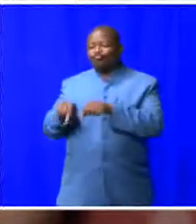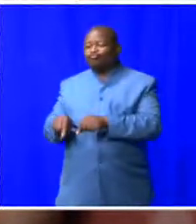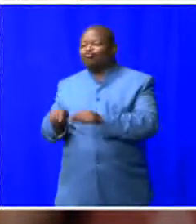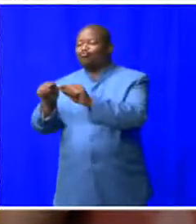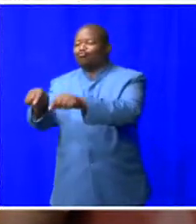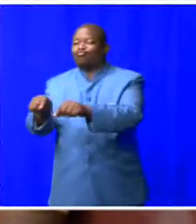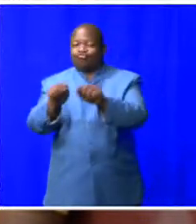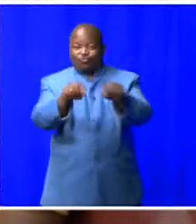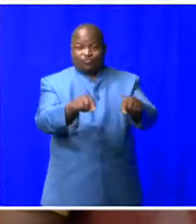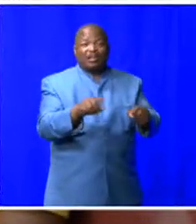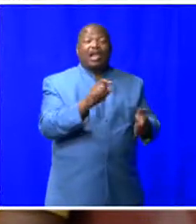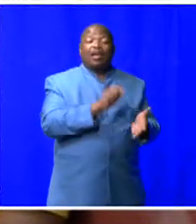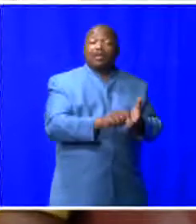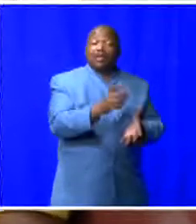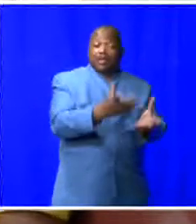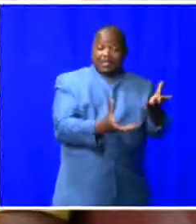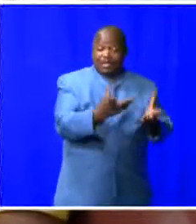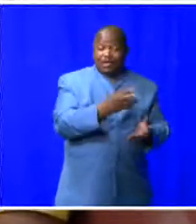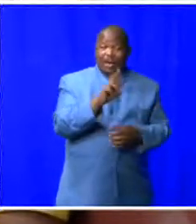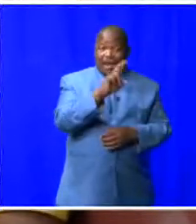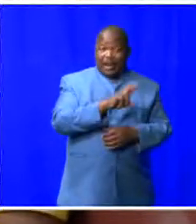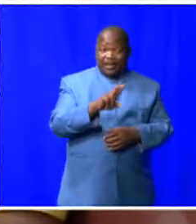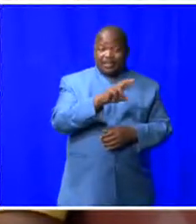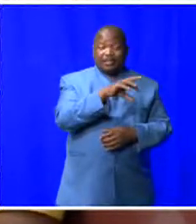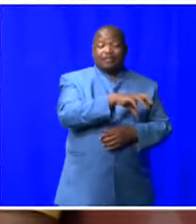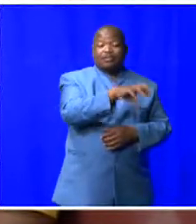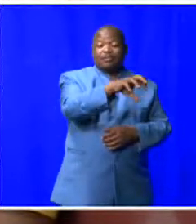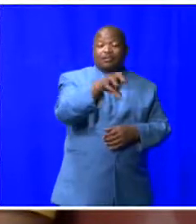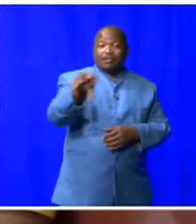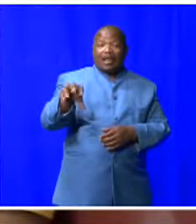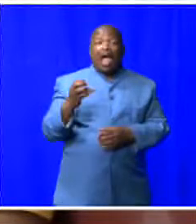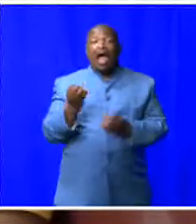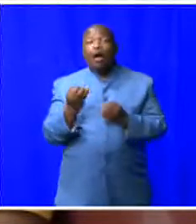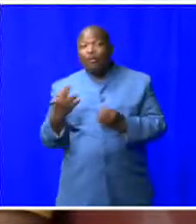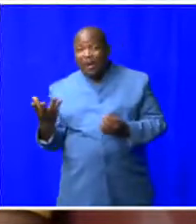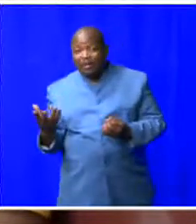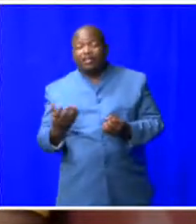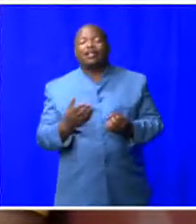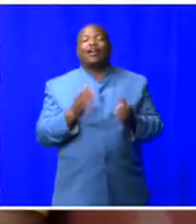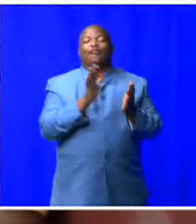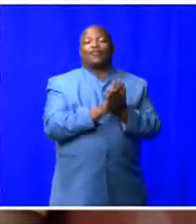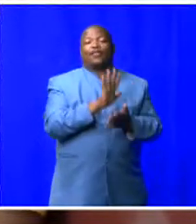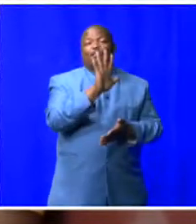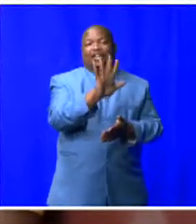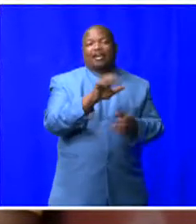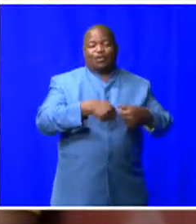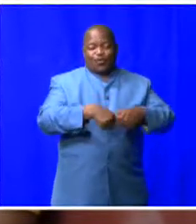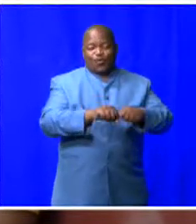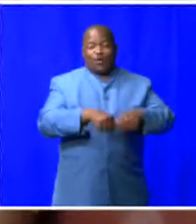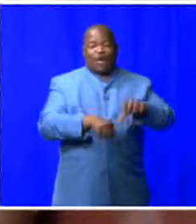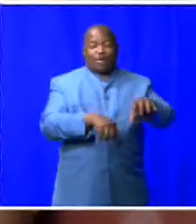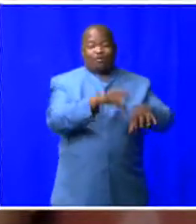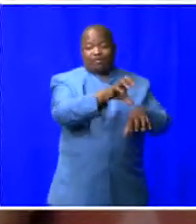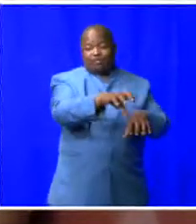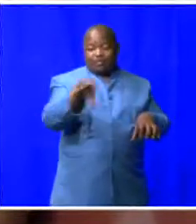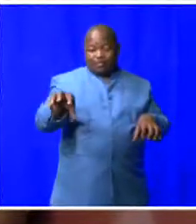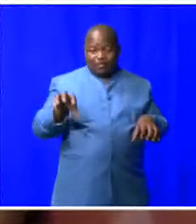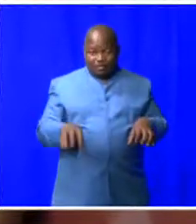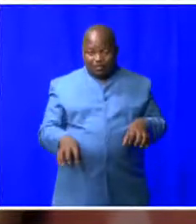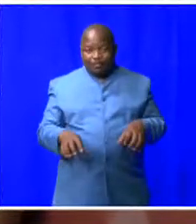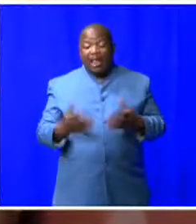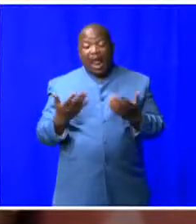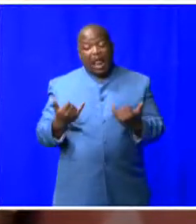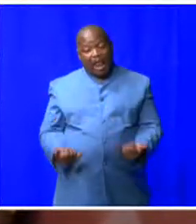Nisanu 15, Estawetamagum Saga to Utsikone, Gufinele Laguto, Sespinele Legatishi Guto, Letisanu, Les